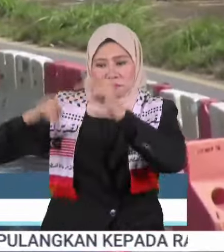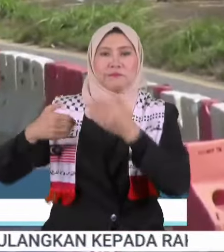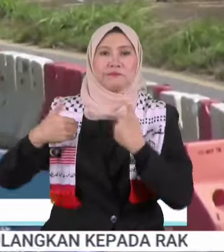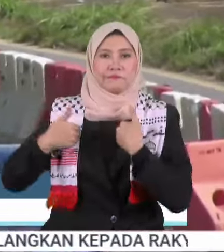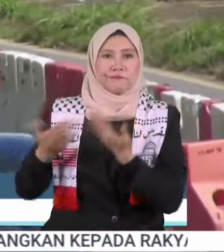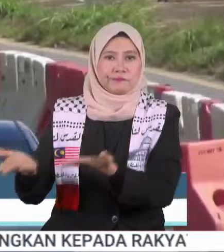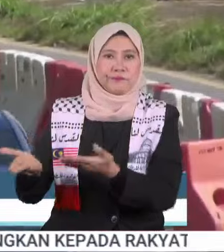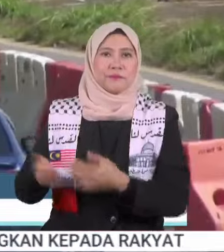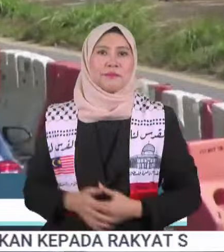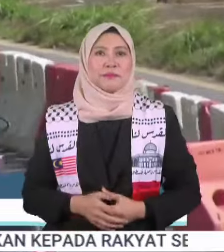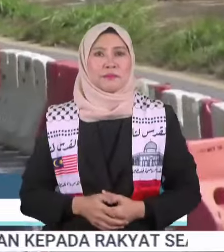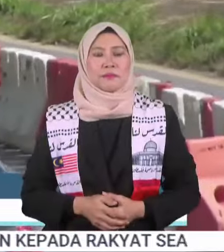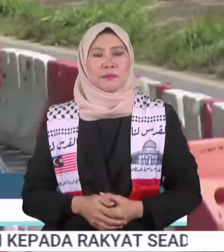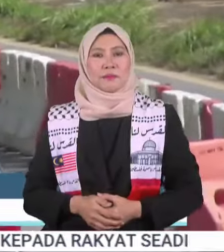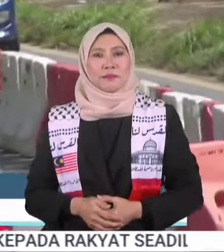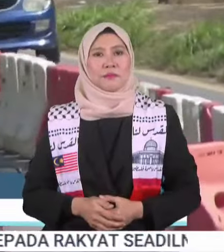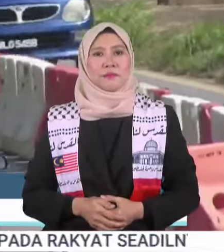berkenaan.